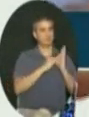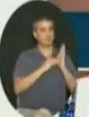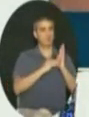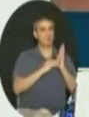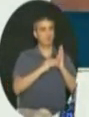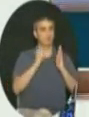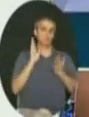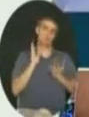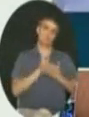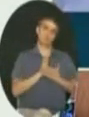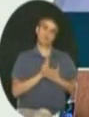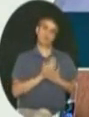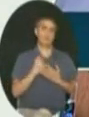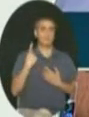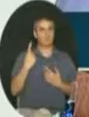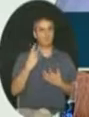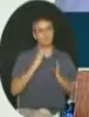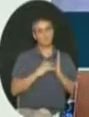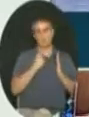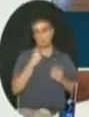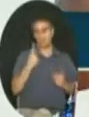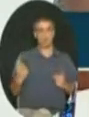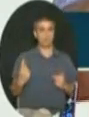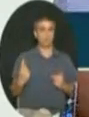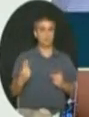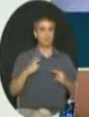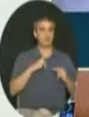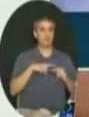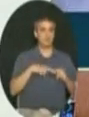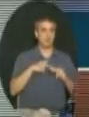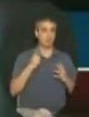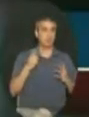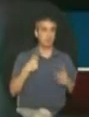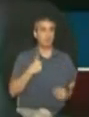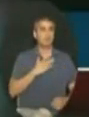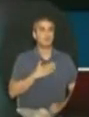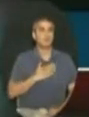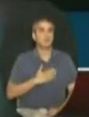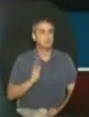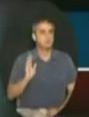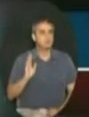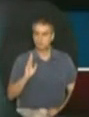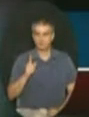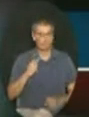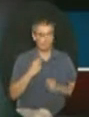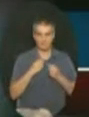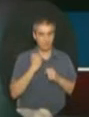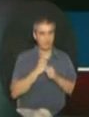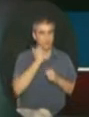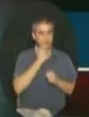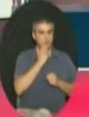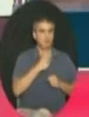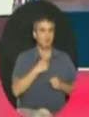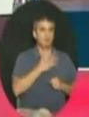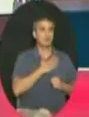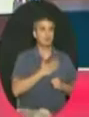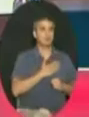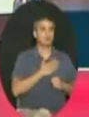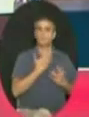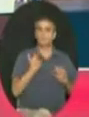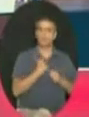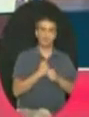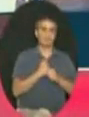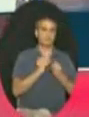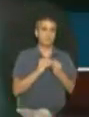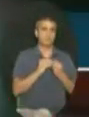מועד, הם קובעים לעצמם מה המועד שהם רוצים, ואז הם עוד שתי ועדות. אני רוצה, אז זה לא ועדות שעובדות יום יום, אני רוצה,